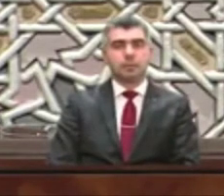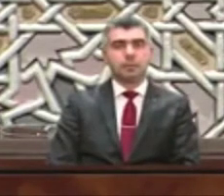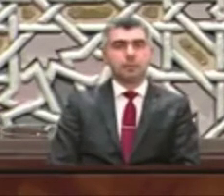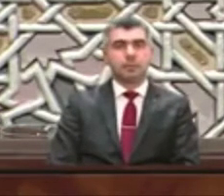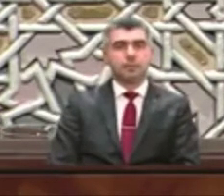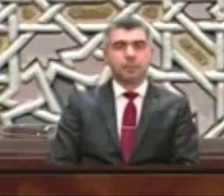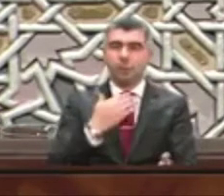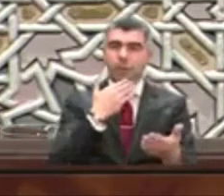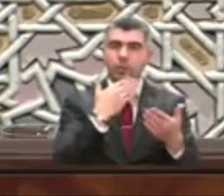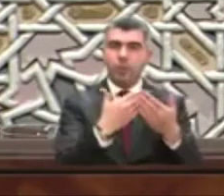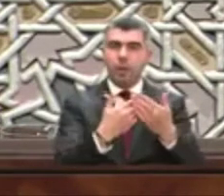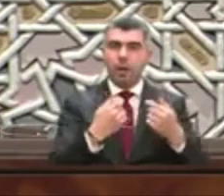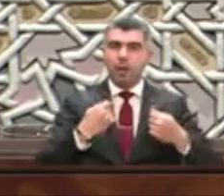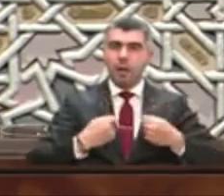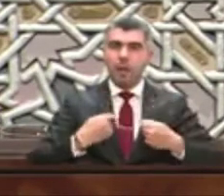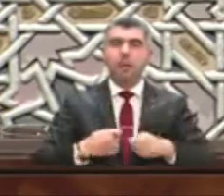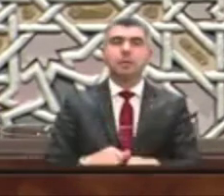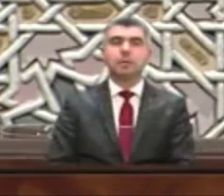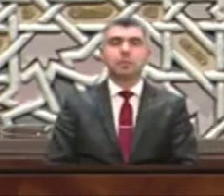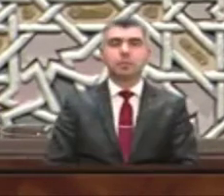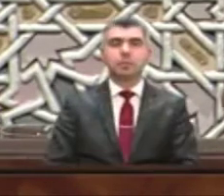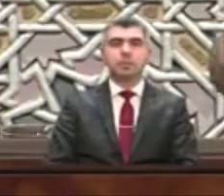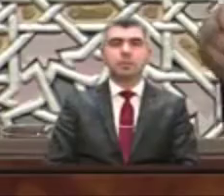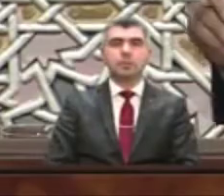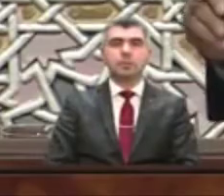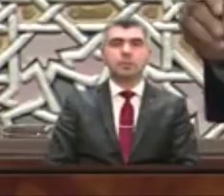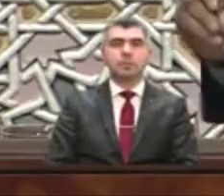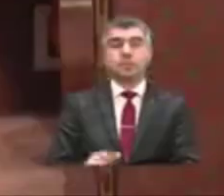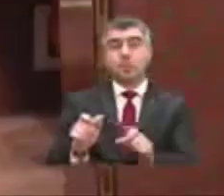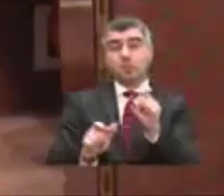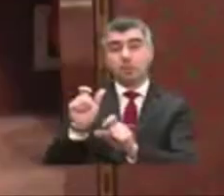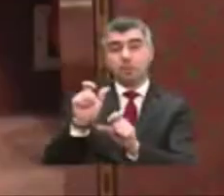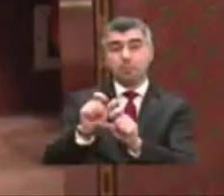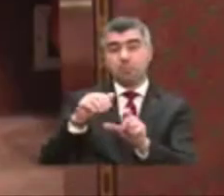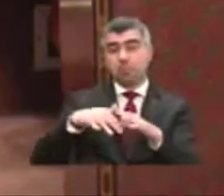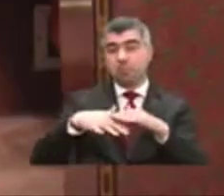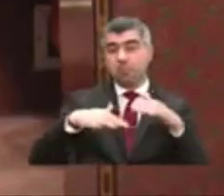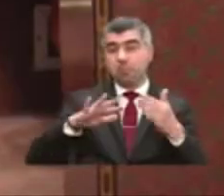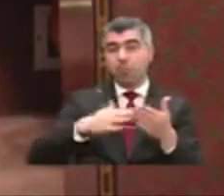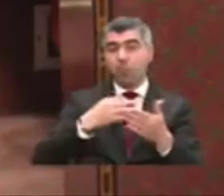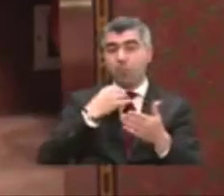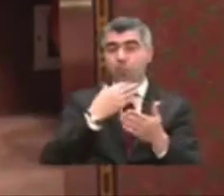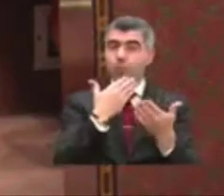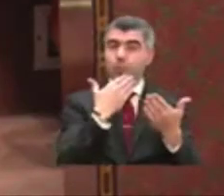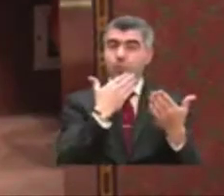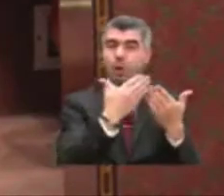شكرا سيد الرئيس. سيد النواب، بغيت نشكركم مره اخرى على هاد